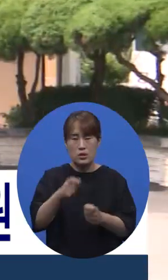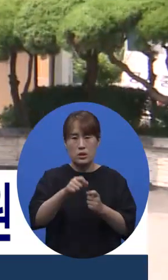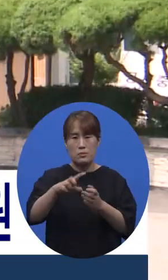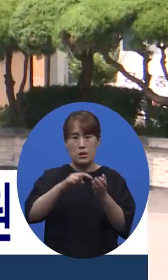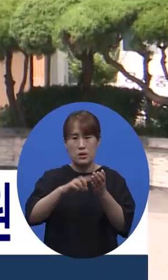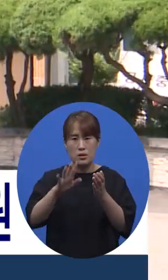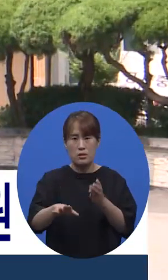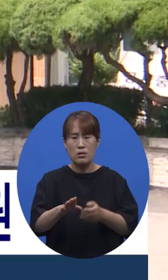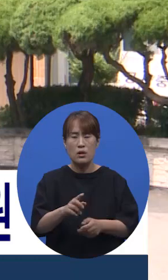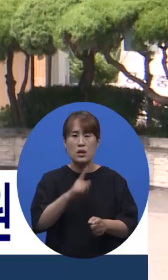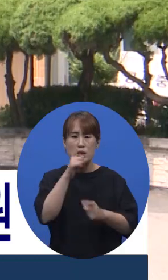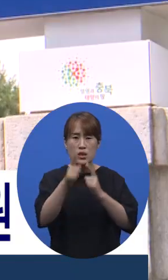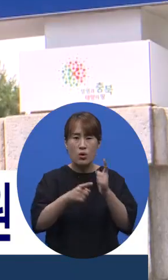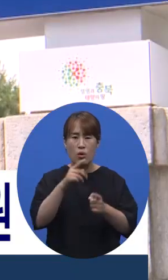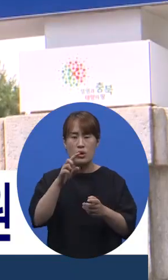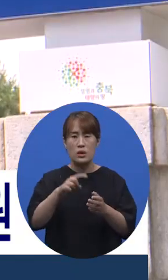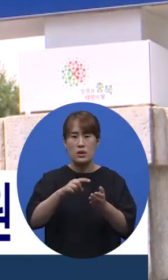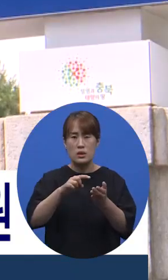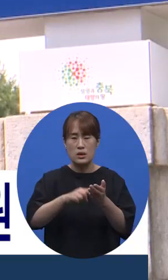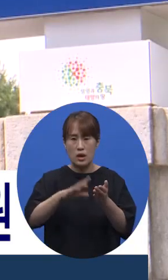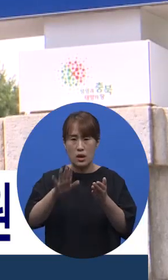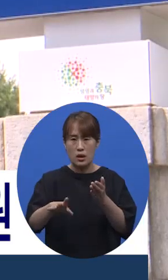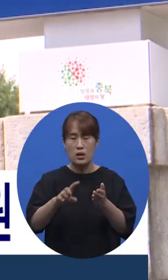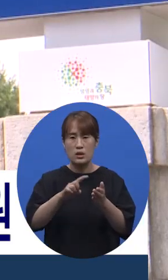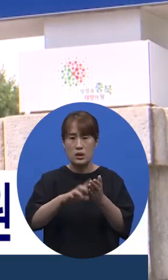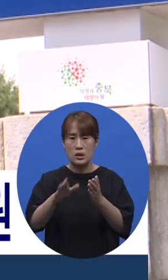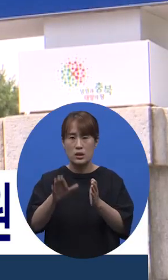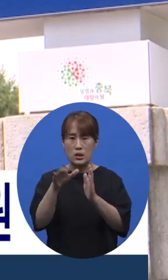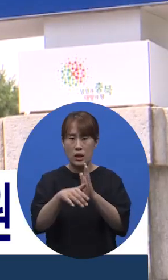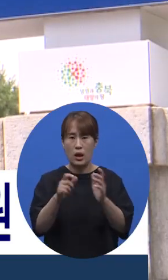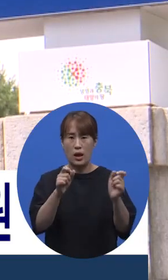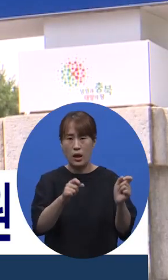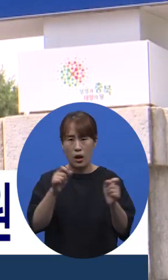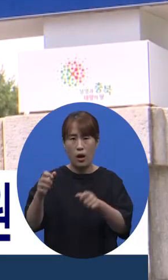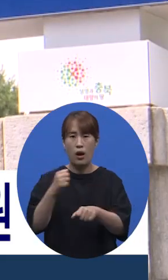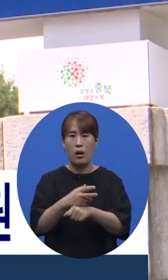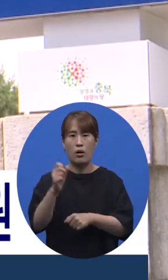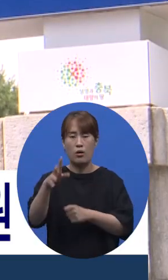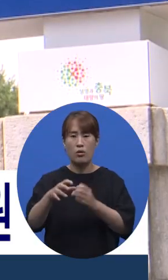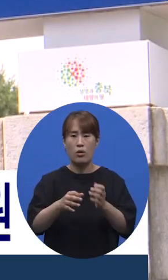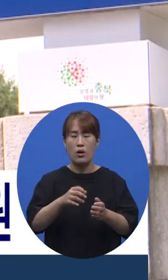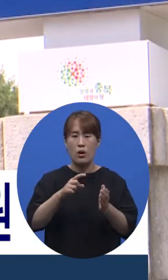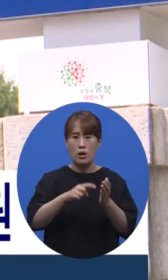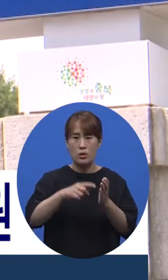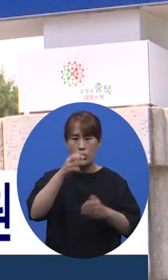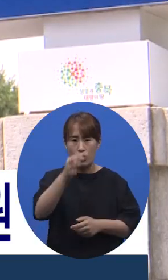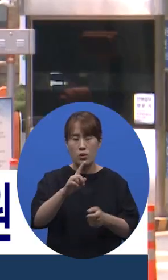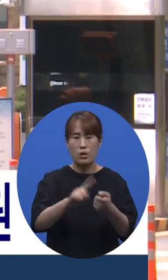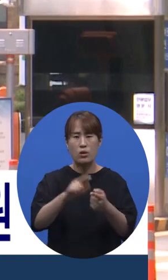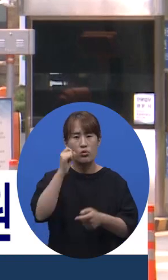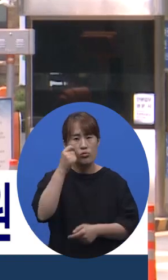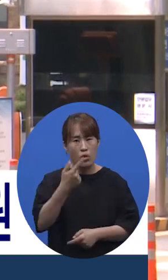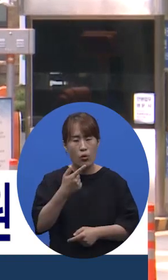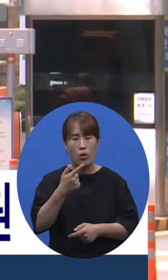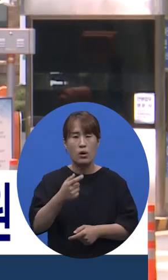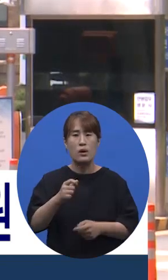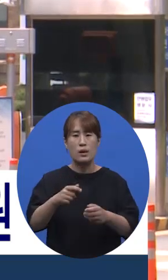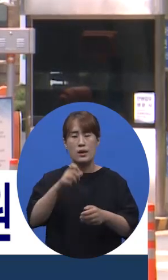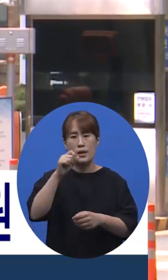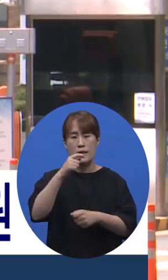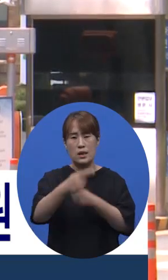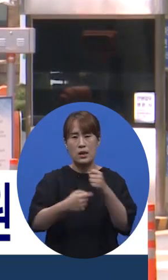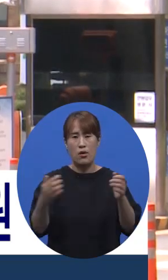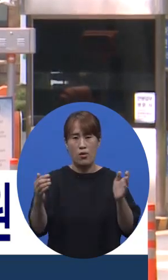지방소득세 같이 신고 납부하는 세금은 친구 납부기한을 연장하고 납부해야 할 세금은 6개월에서